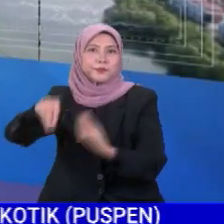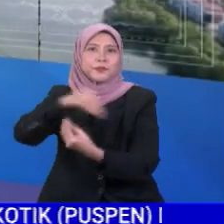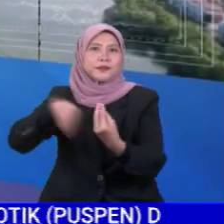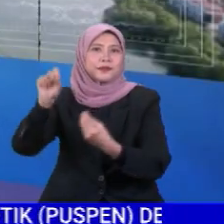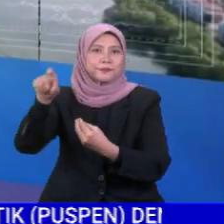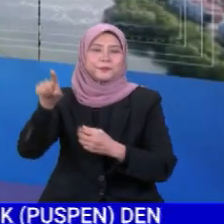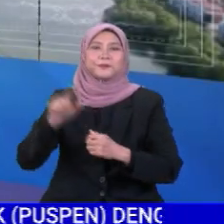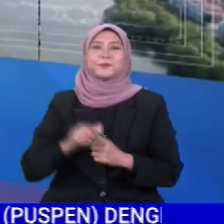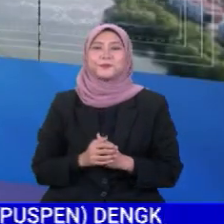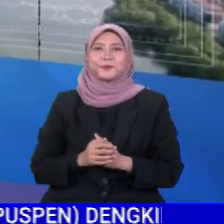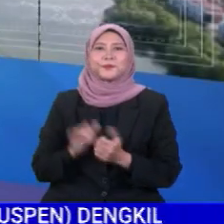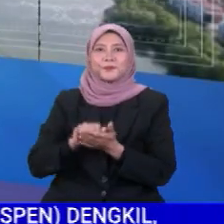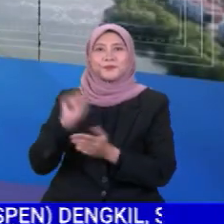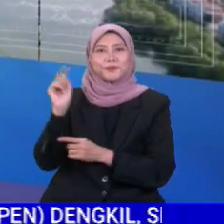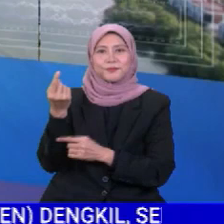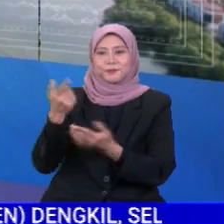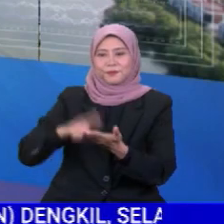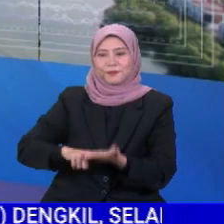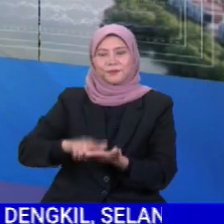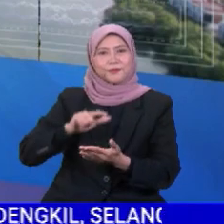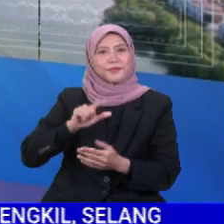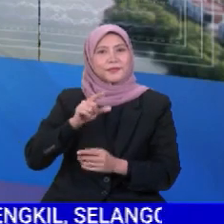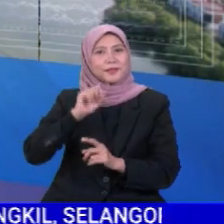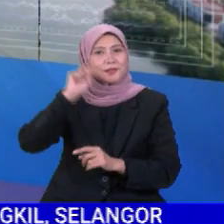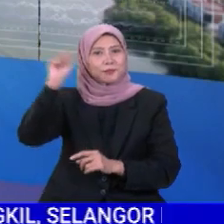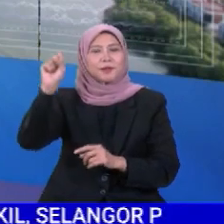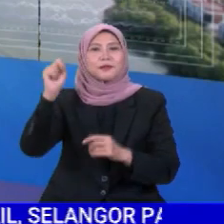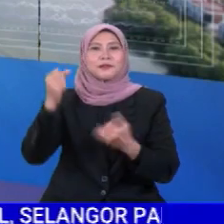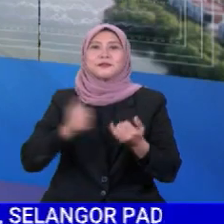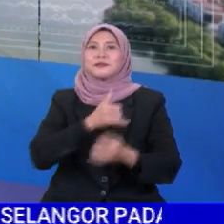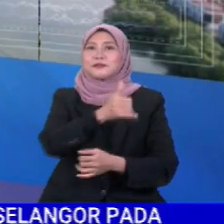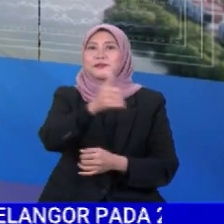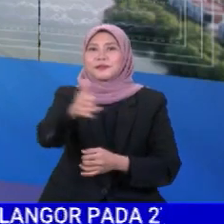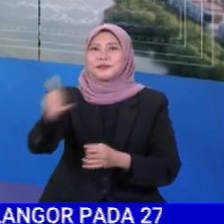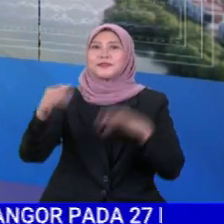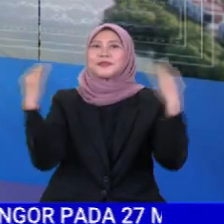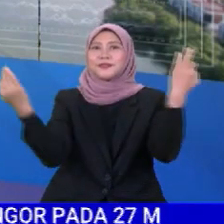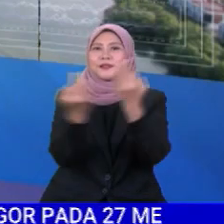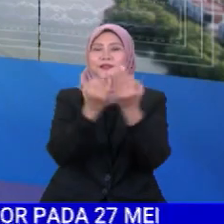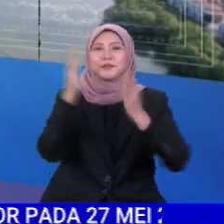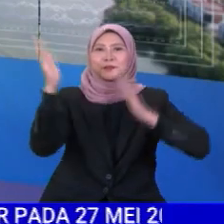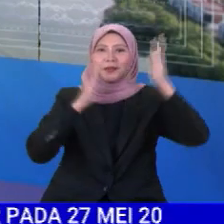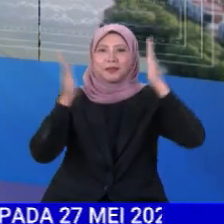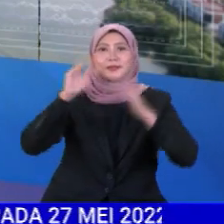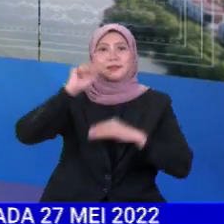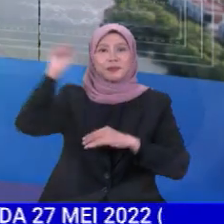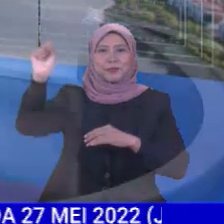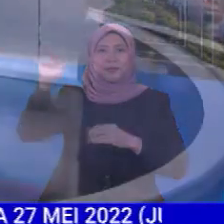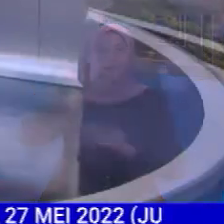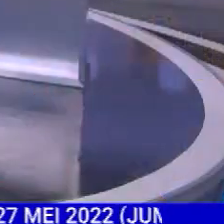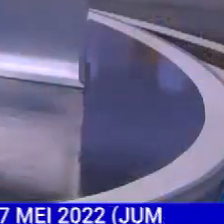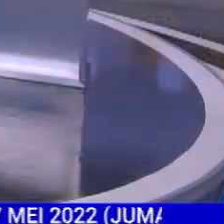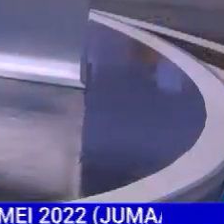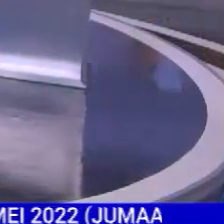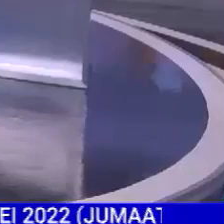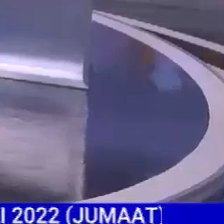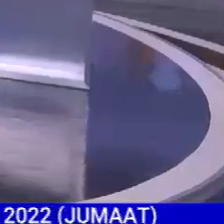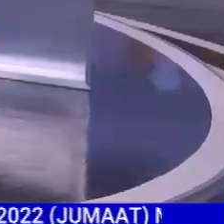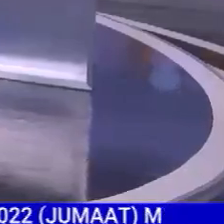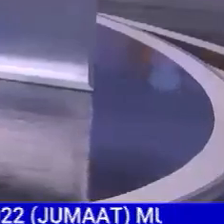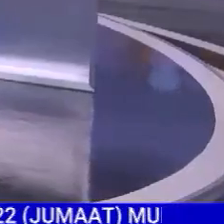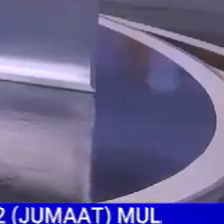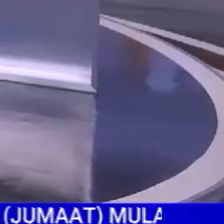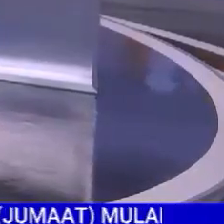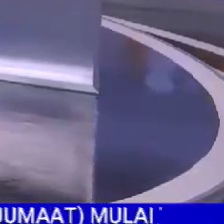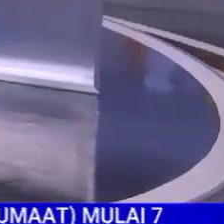Baik, sekian paparan dari Negeri di Bawah Bayu. Terus meriahkan jelajah Aspirasi Keluarga Malaysia JKM Sabah di Pusat Konvensyen Antarabangsa Sabah